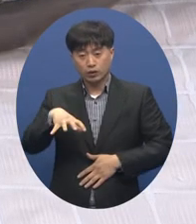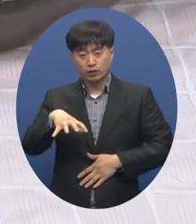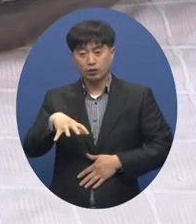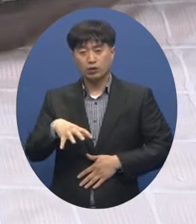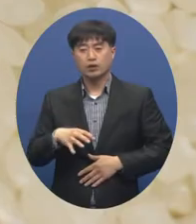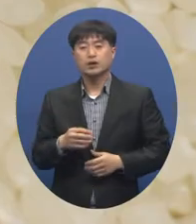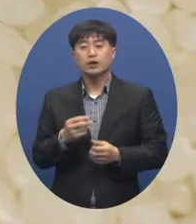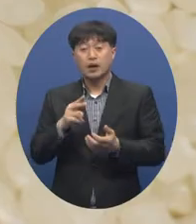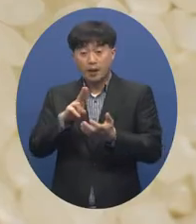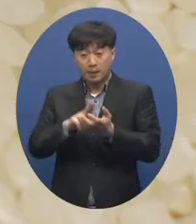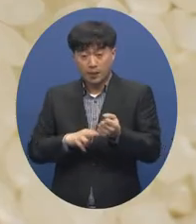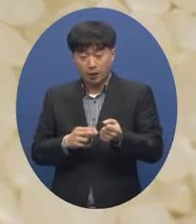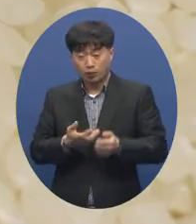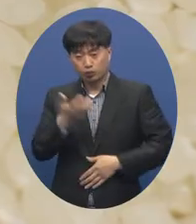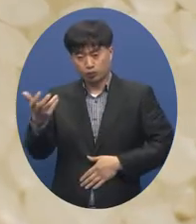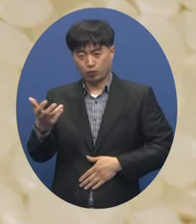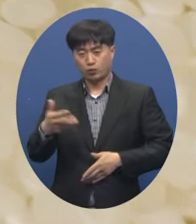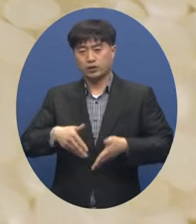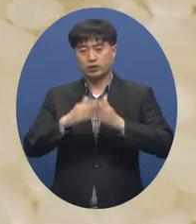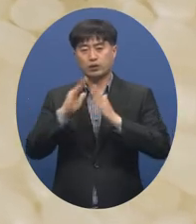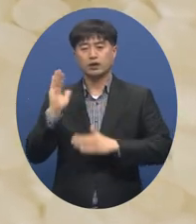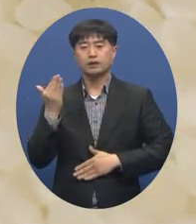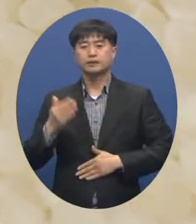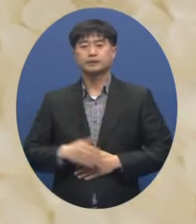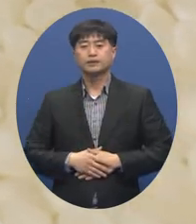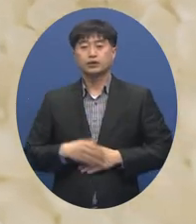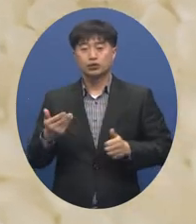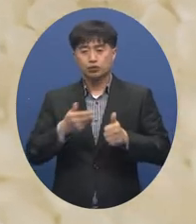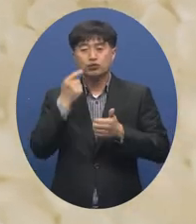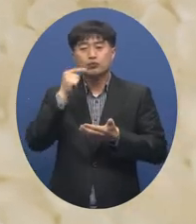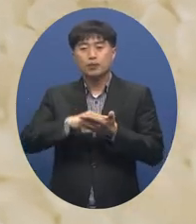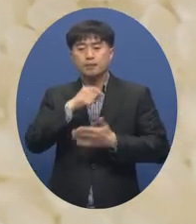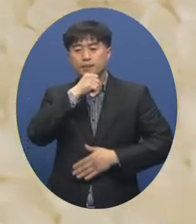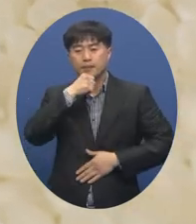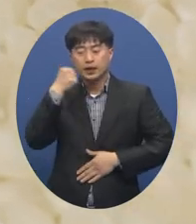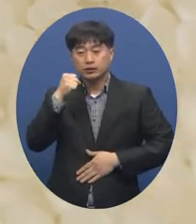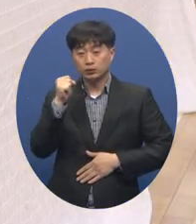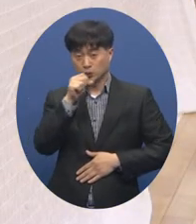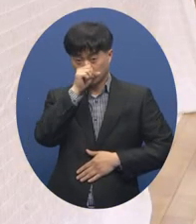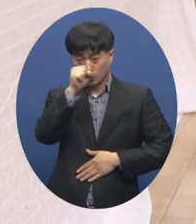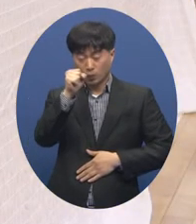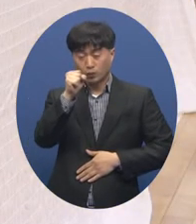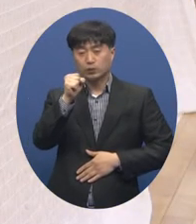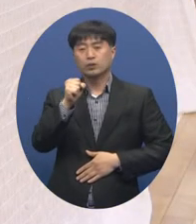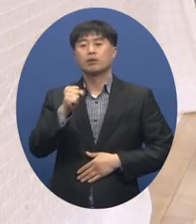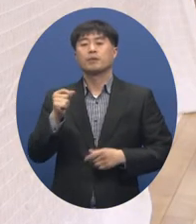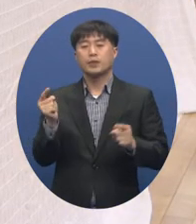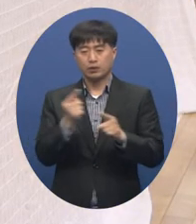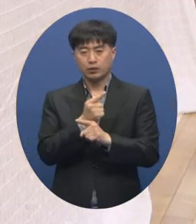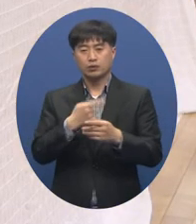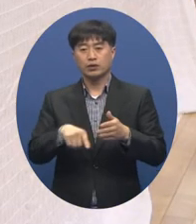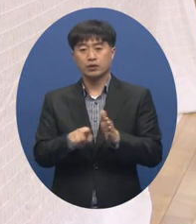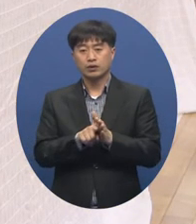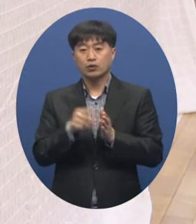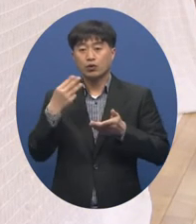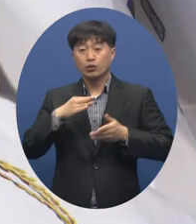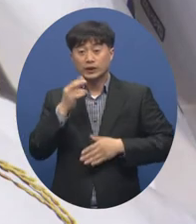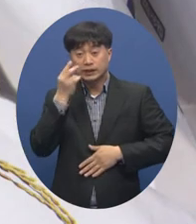지역 본부는 수매 가공 유통하는 체계를 구축합니다. 재배가 쉽고 맛 좋은 고품질의 국산 품종 대체를 통해